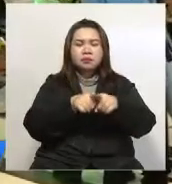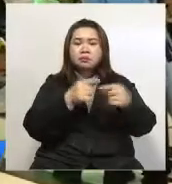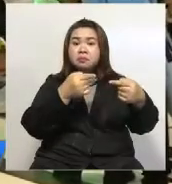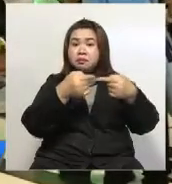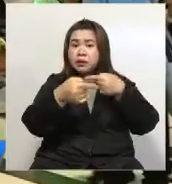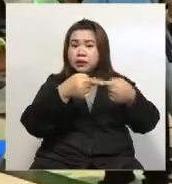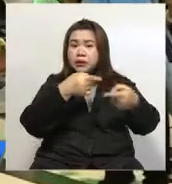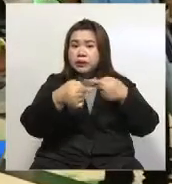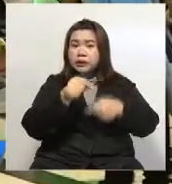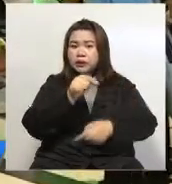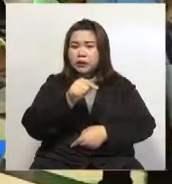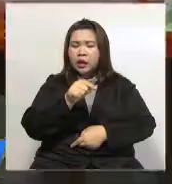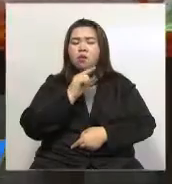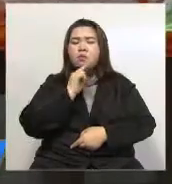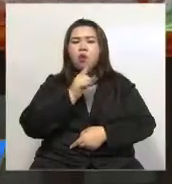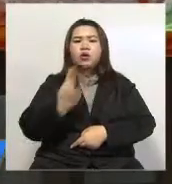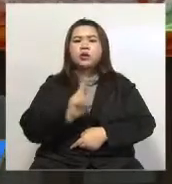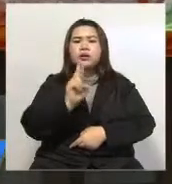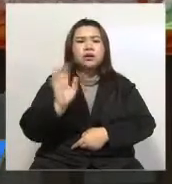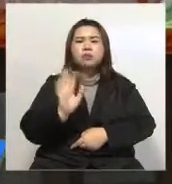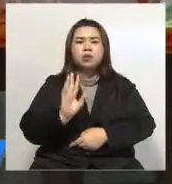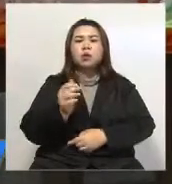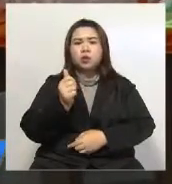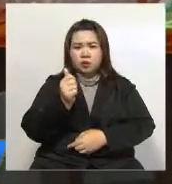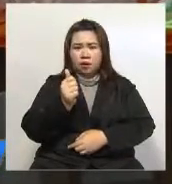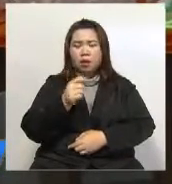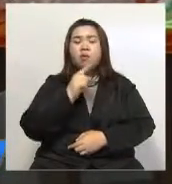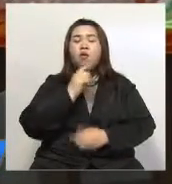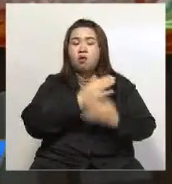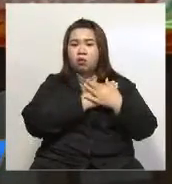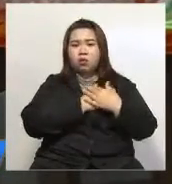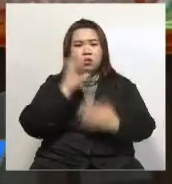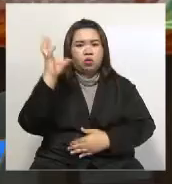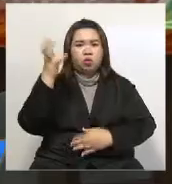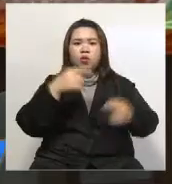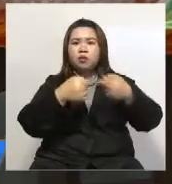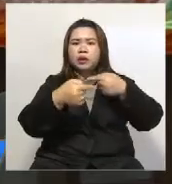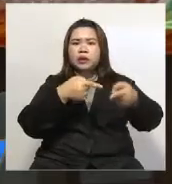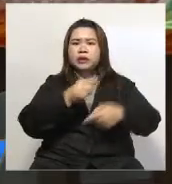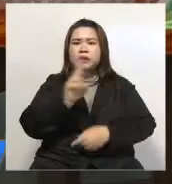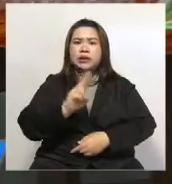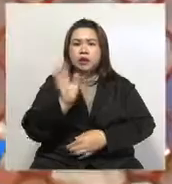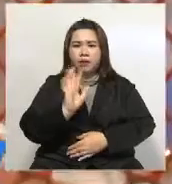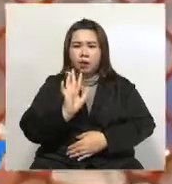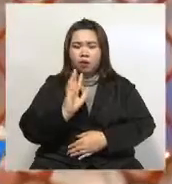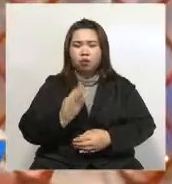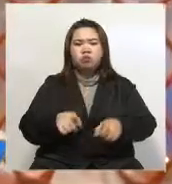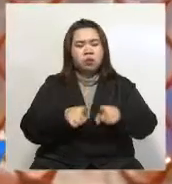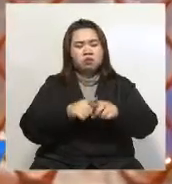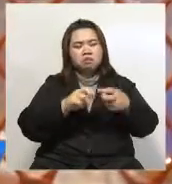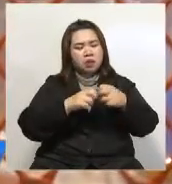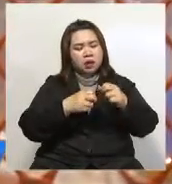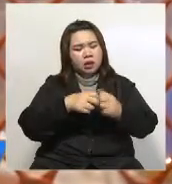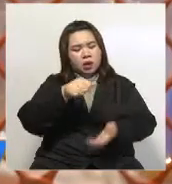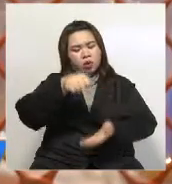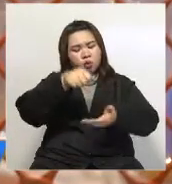Pollution It You Can Reuse It Refuse It หรือรักโลกเลิกพลาสติกเพื่อรณรงค์ให้ประชาชนลดละเลิกขยะ